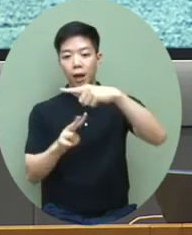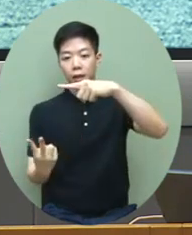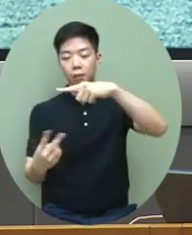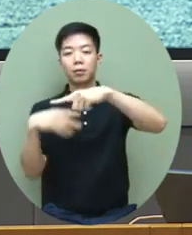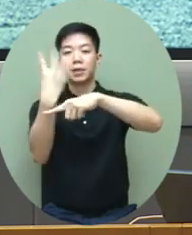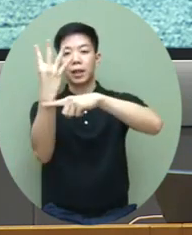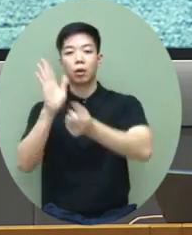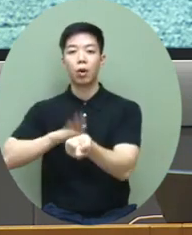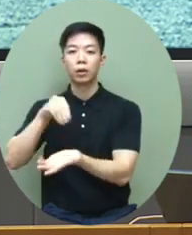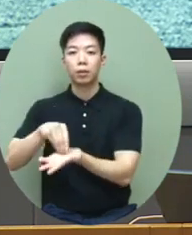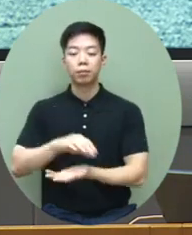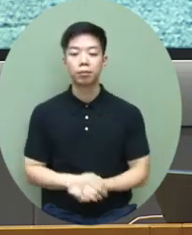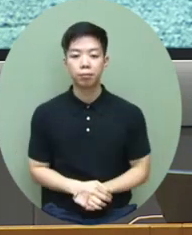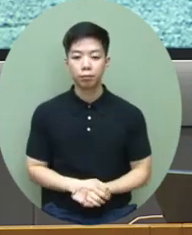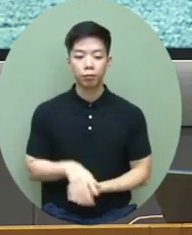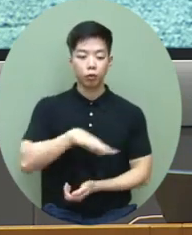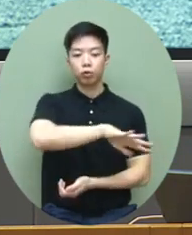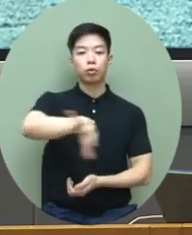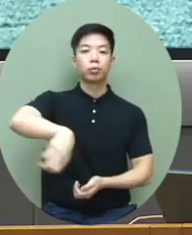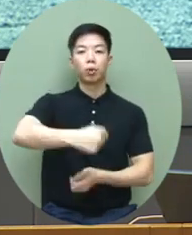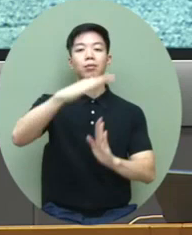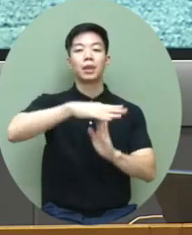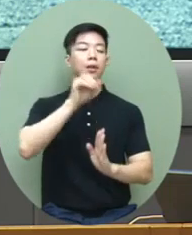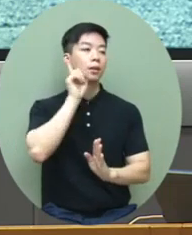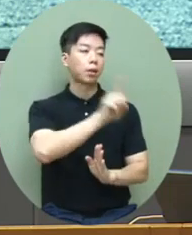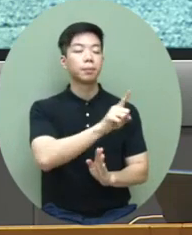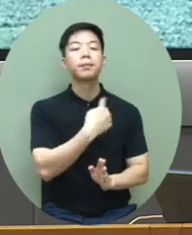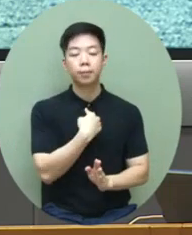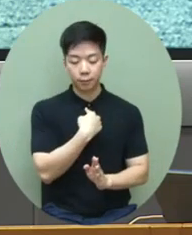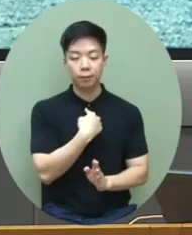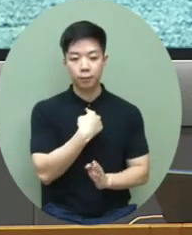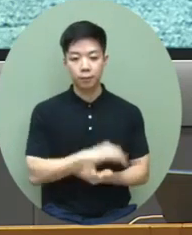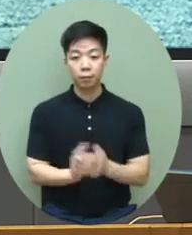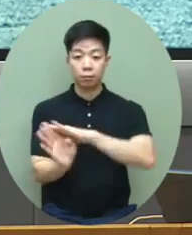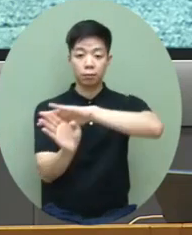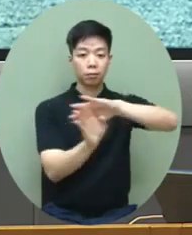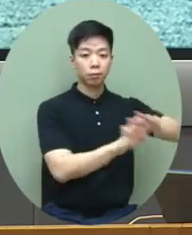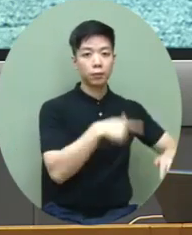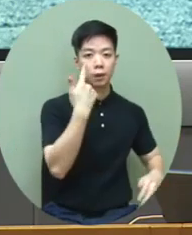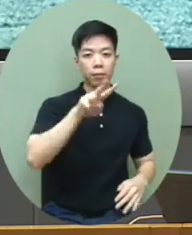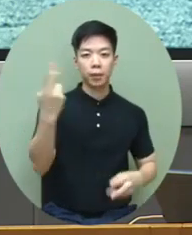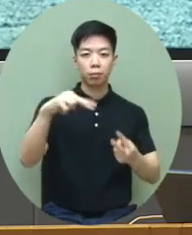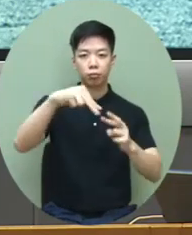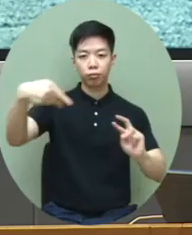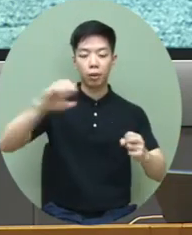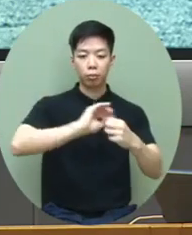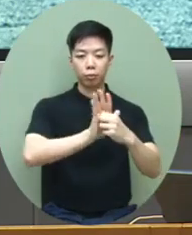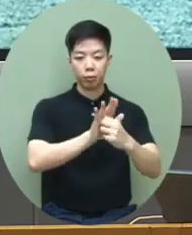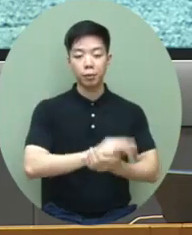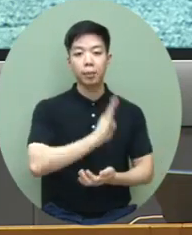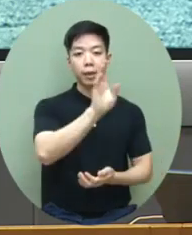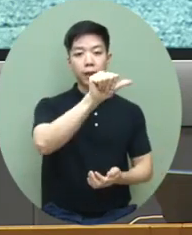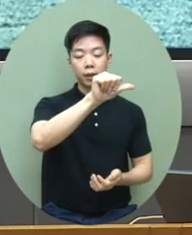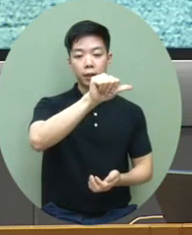生的。這些班級呢都暫時要停課一個禮拜啦。另外在變異病毒株來講，我們都見到